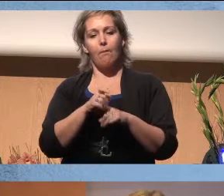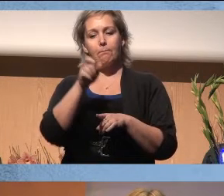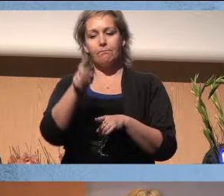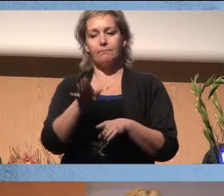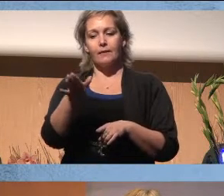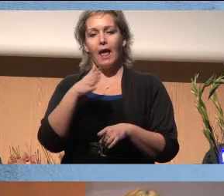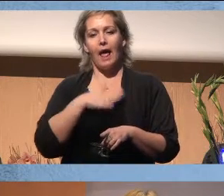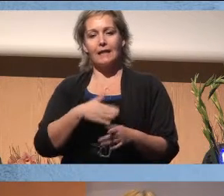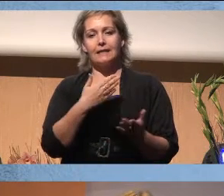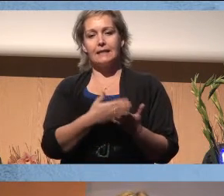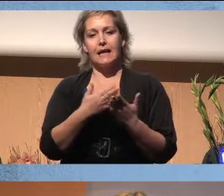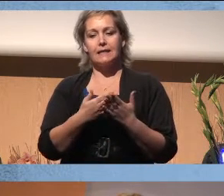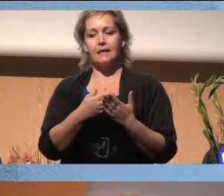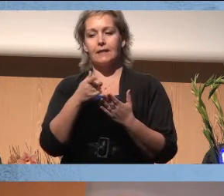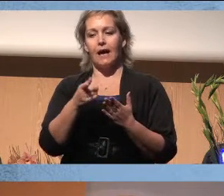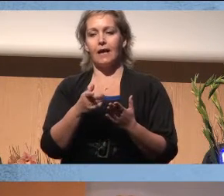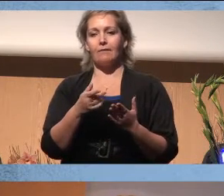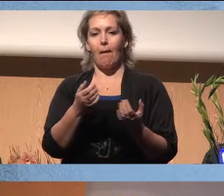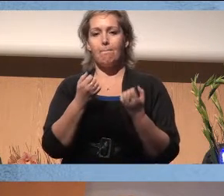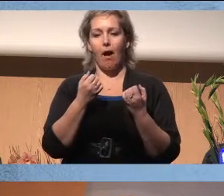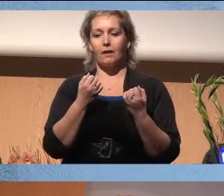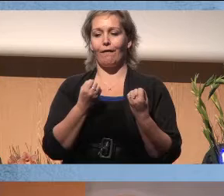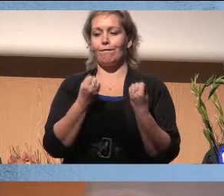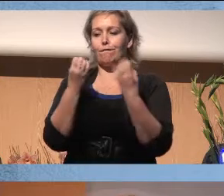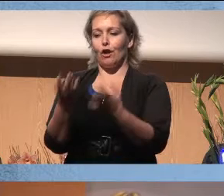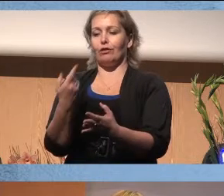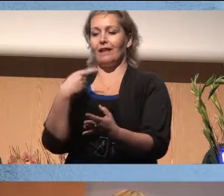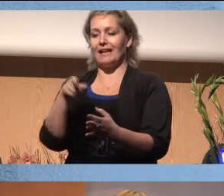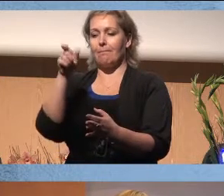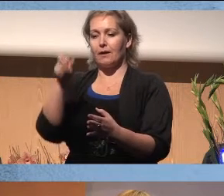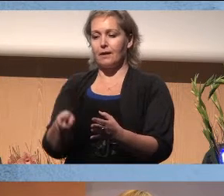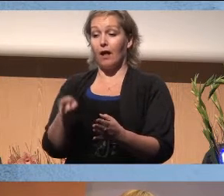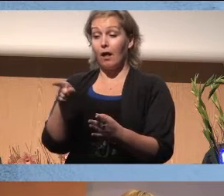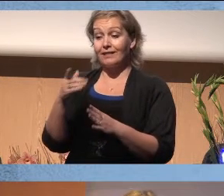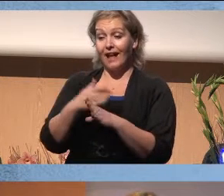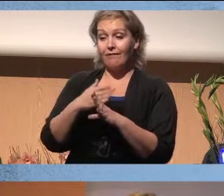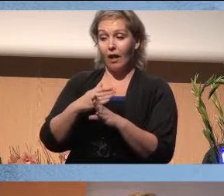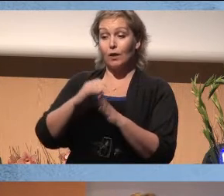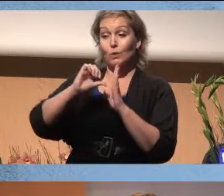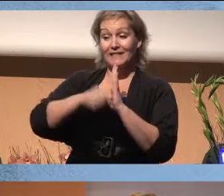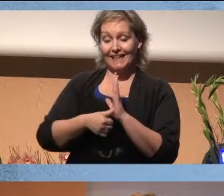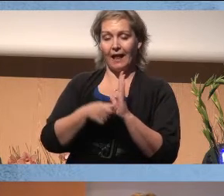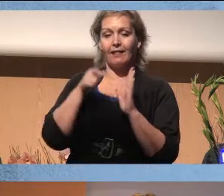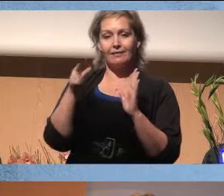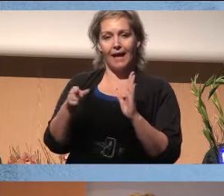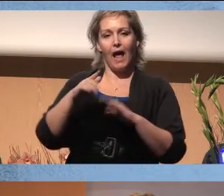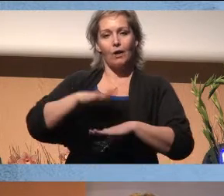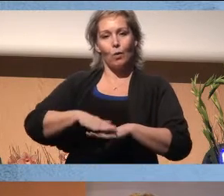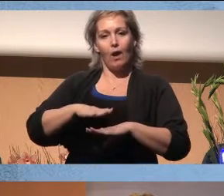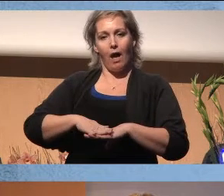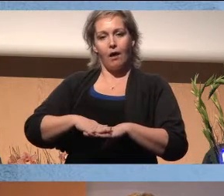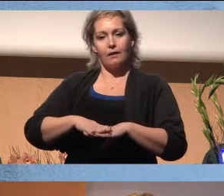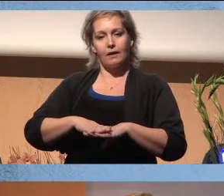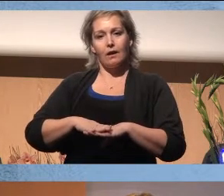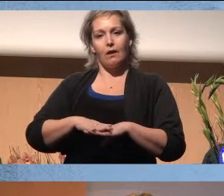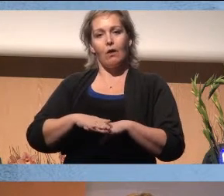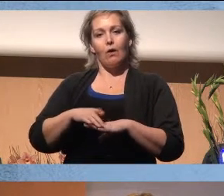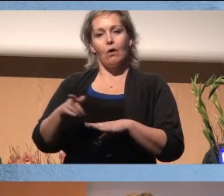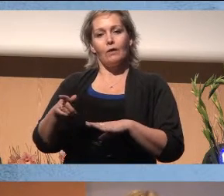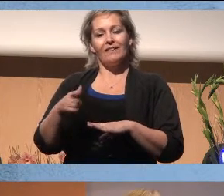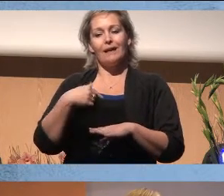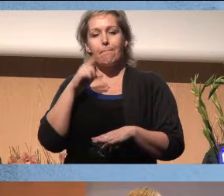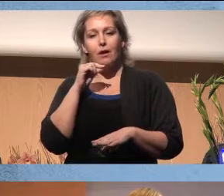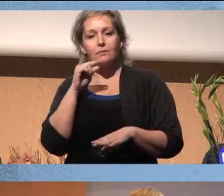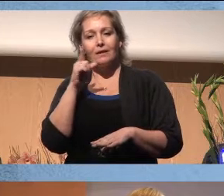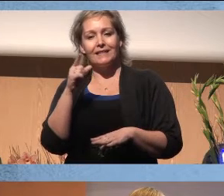patientens hälsotjänst där vi flyttar makt till patienterna. Där kvalitet och säkerhet är grundlaget och där vi sørger